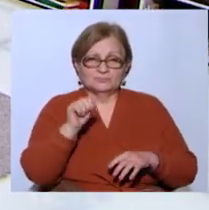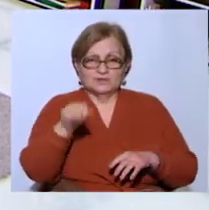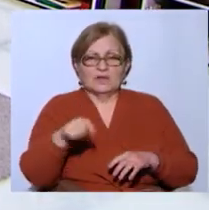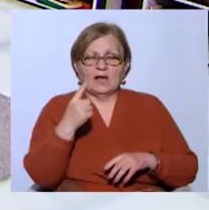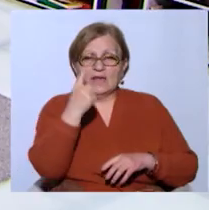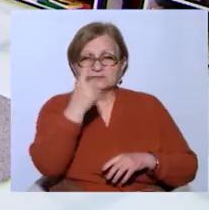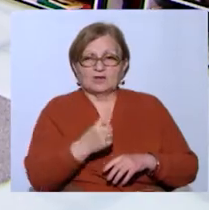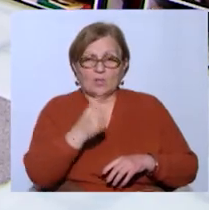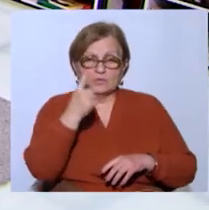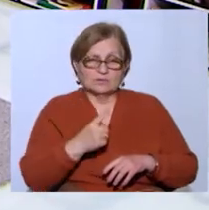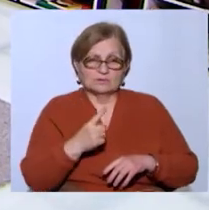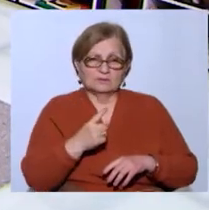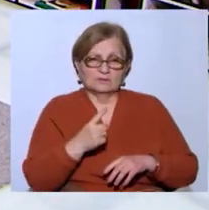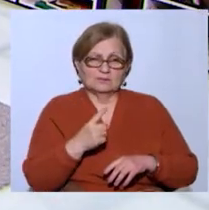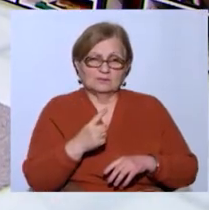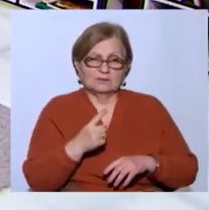ერთეულების